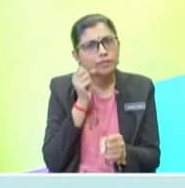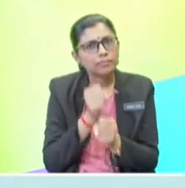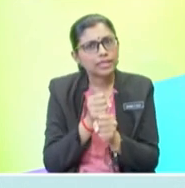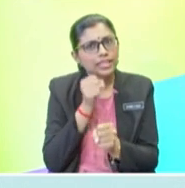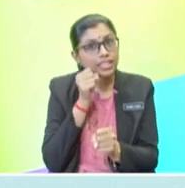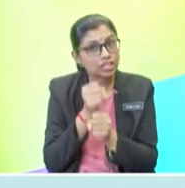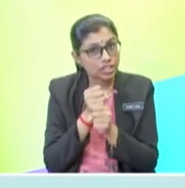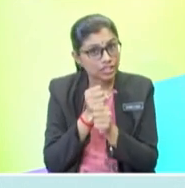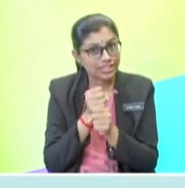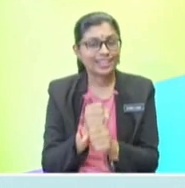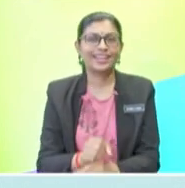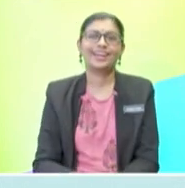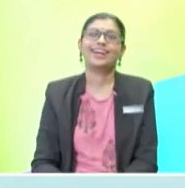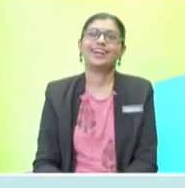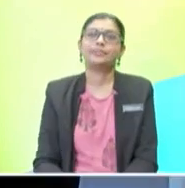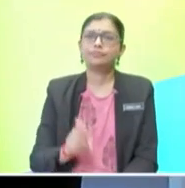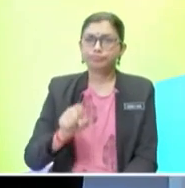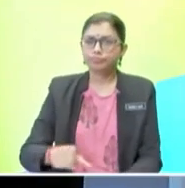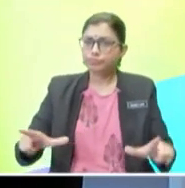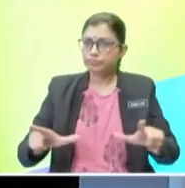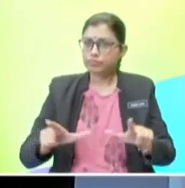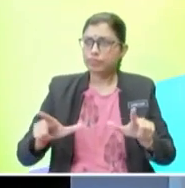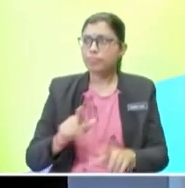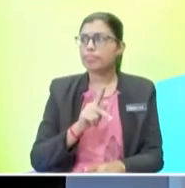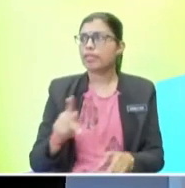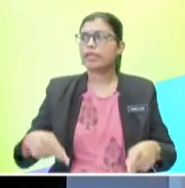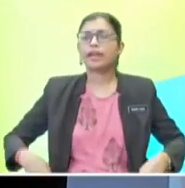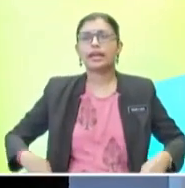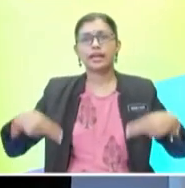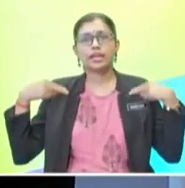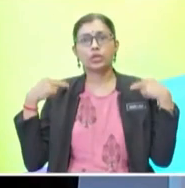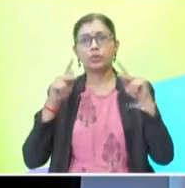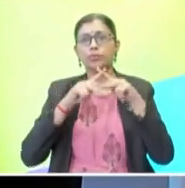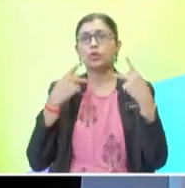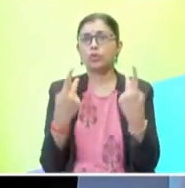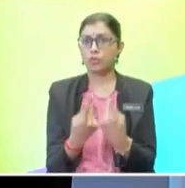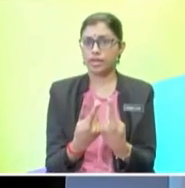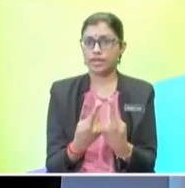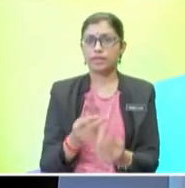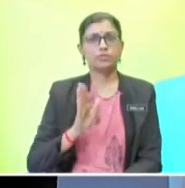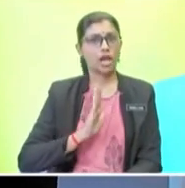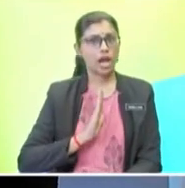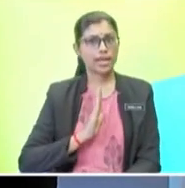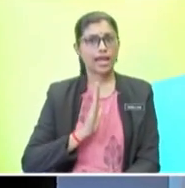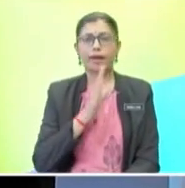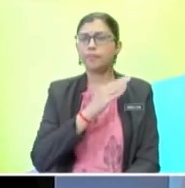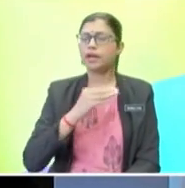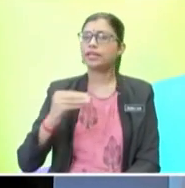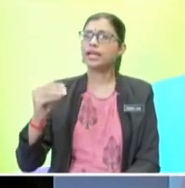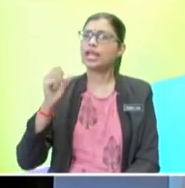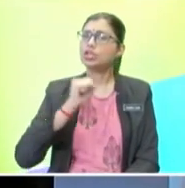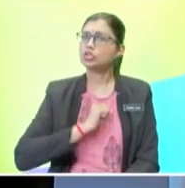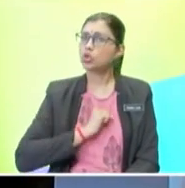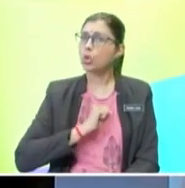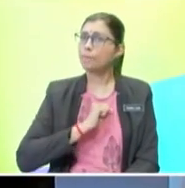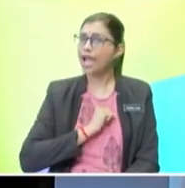Dan akhir sekali, amalkan hidup berkeluarga kita secara beradab dan bersopan. Sebab bila kita ajar ahli keluarga kita